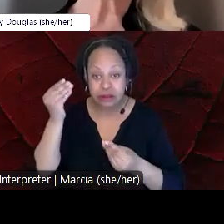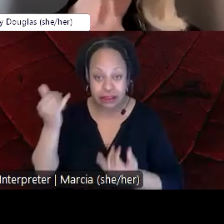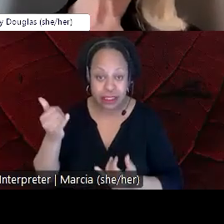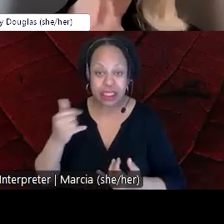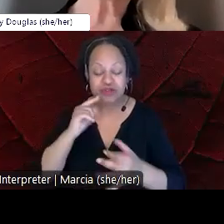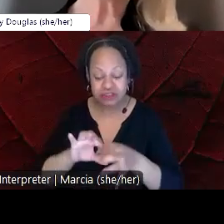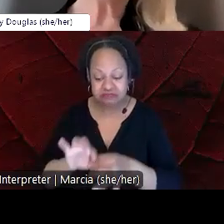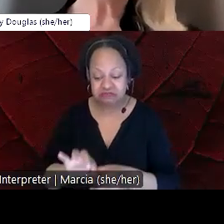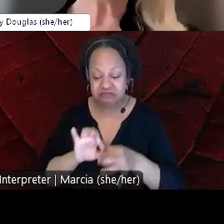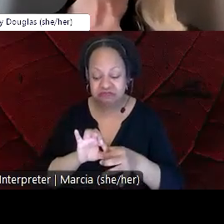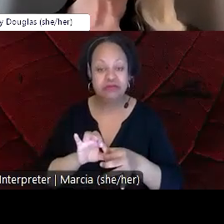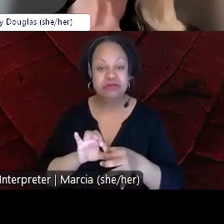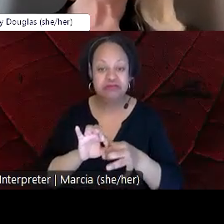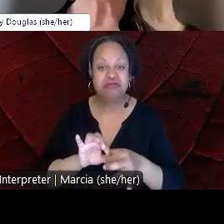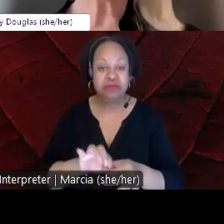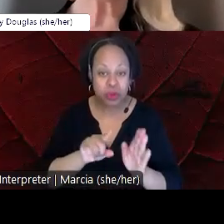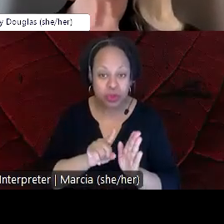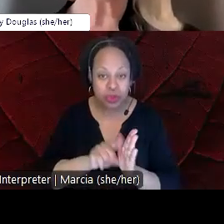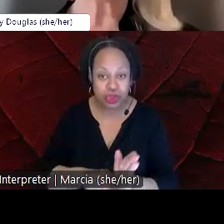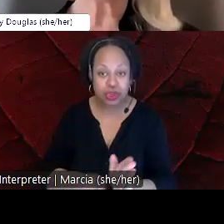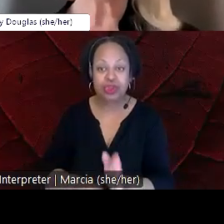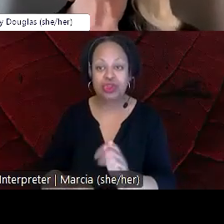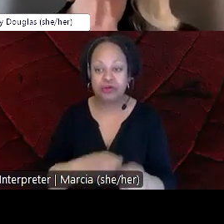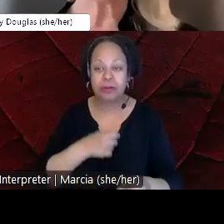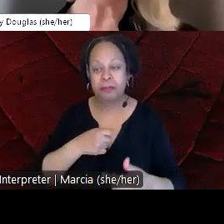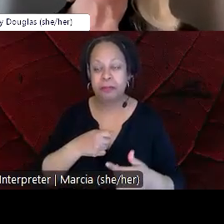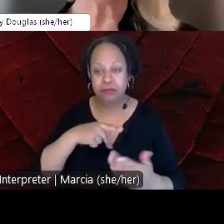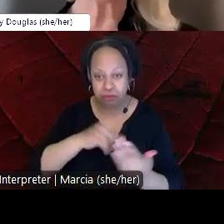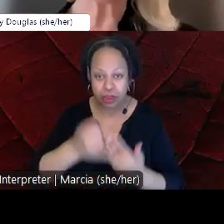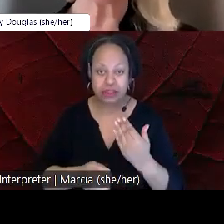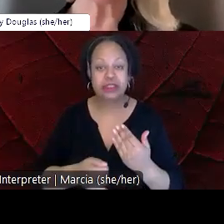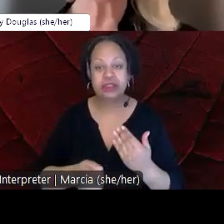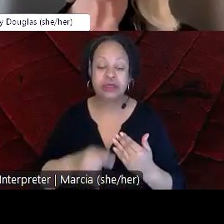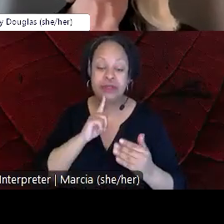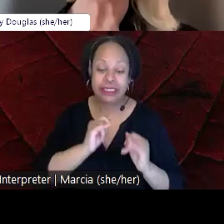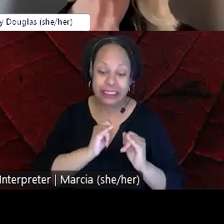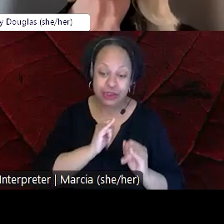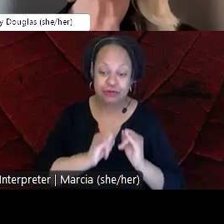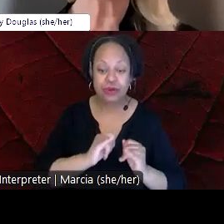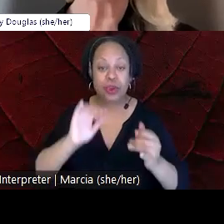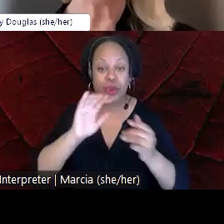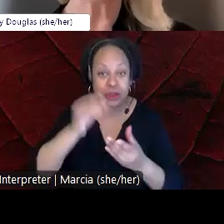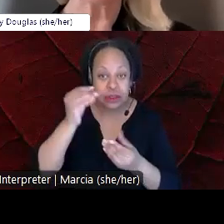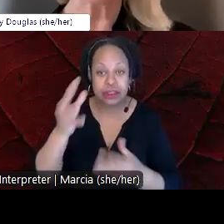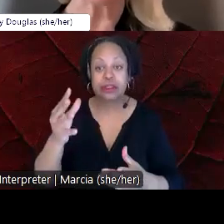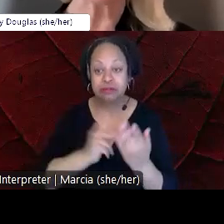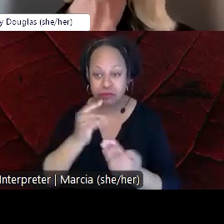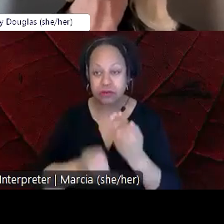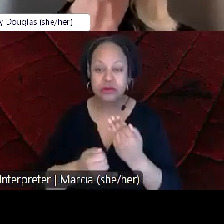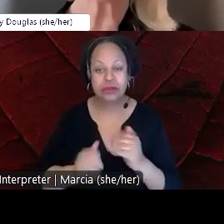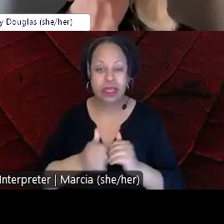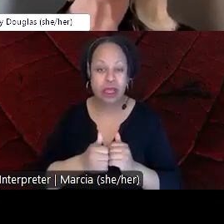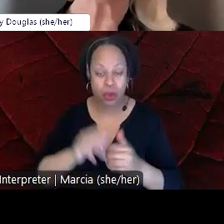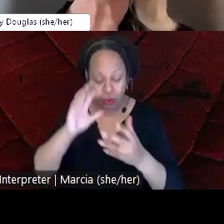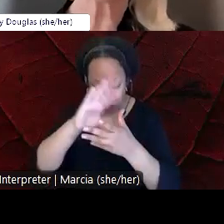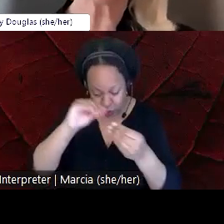Et cette image, donc, aussi, représente bien donc le projet d'entrevue et de